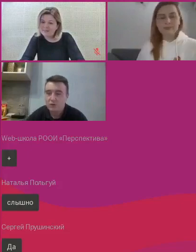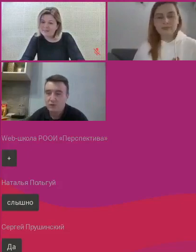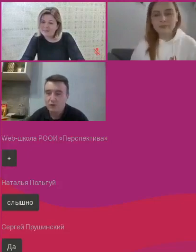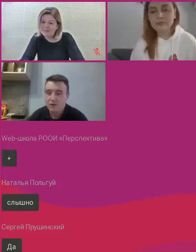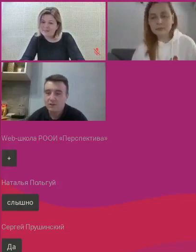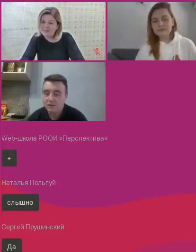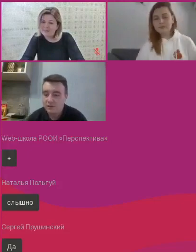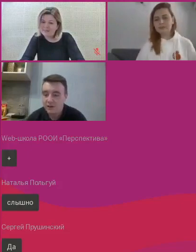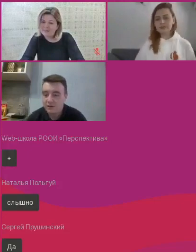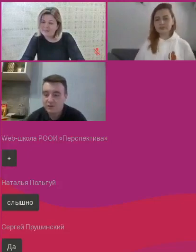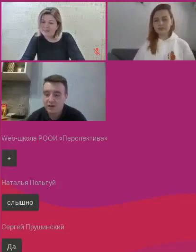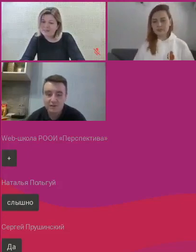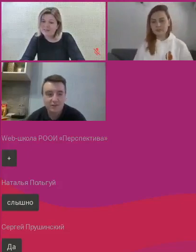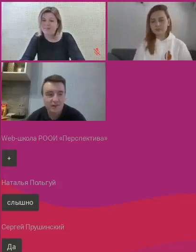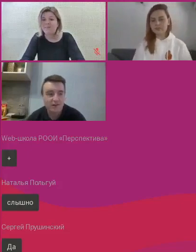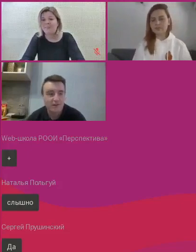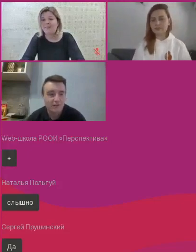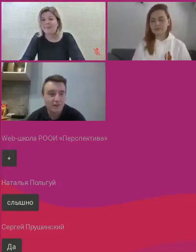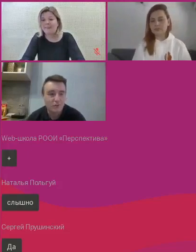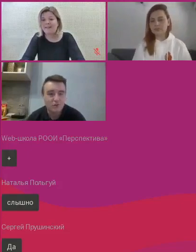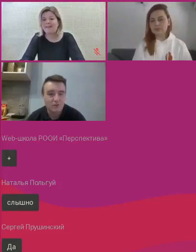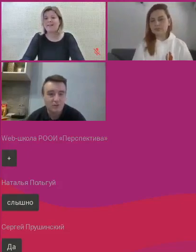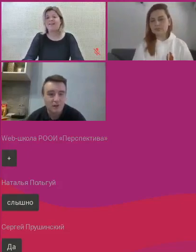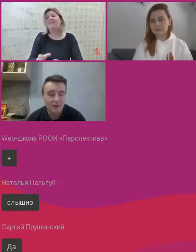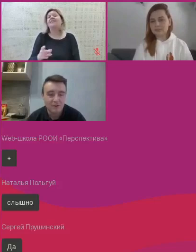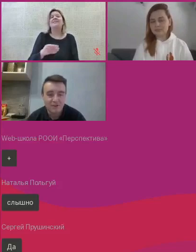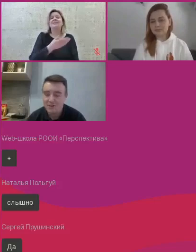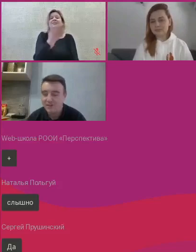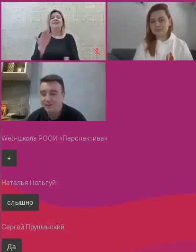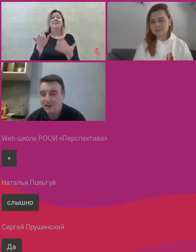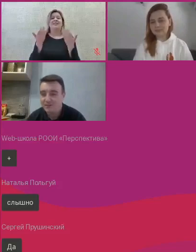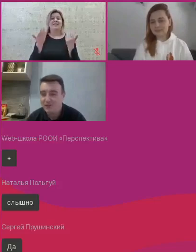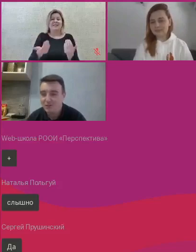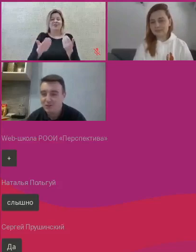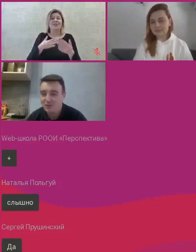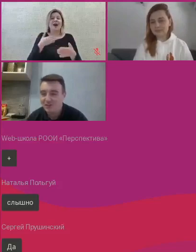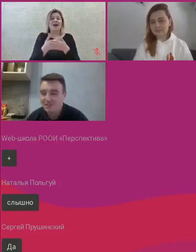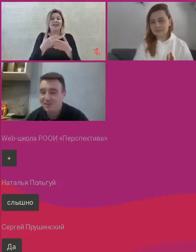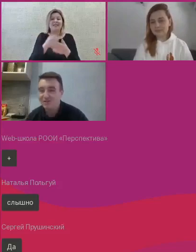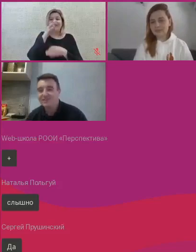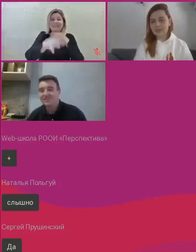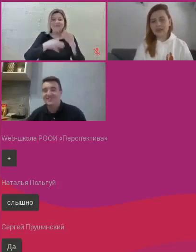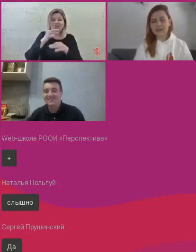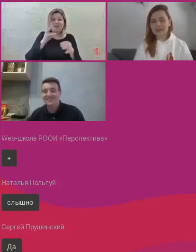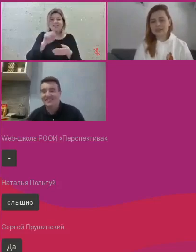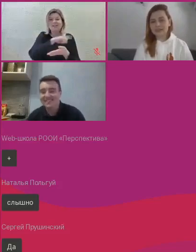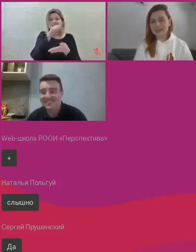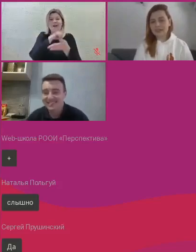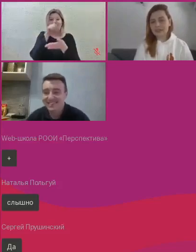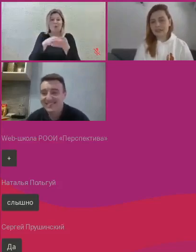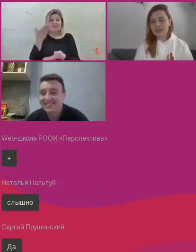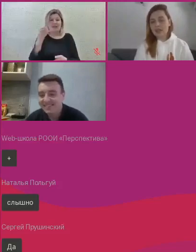А то вы сегодня активно отвечаете на вопросы Анастасии, а свои почему-то не задаете.